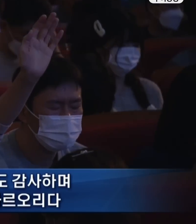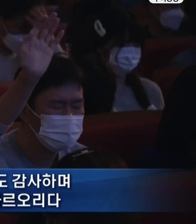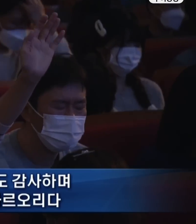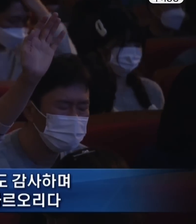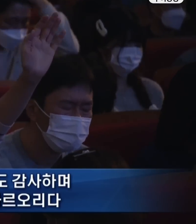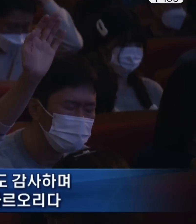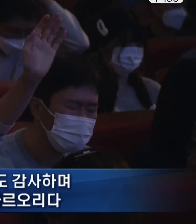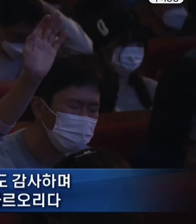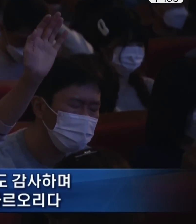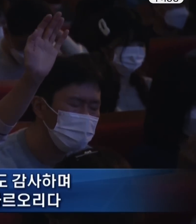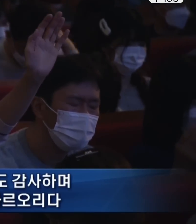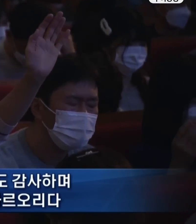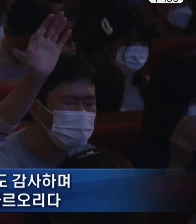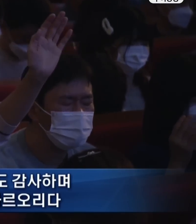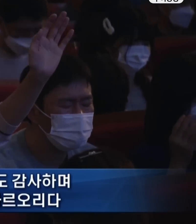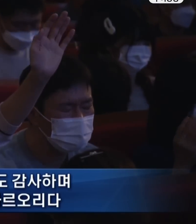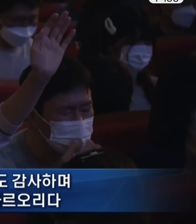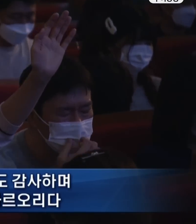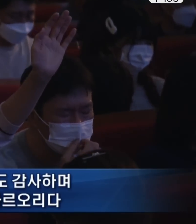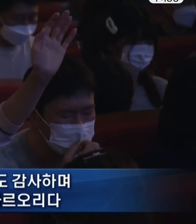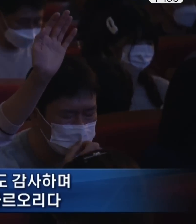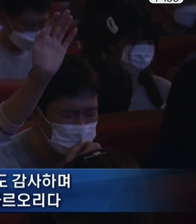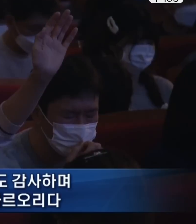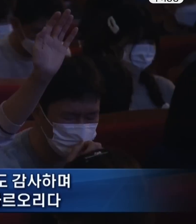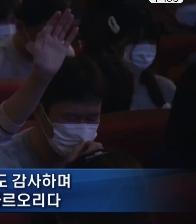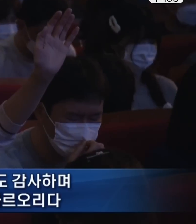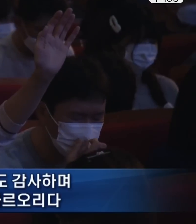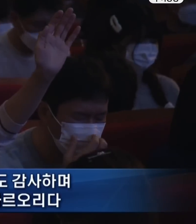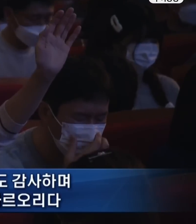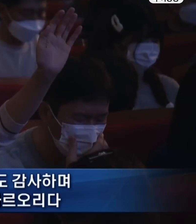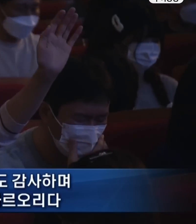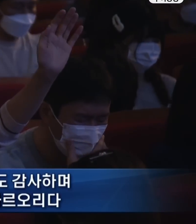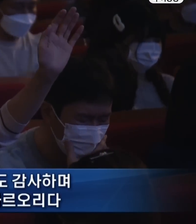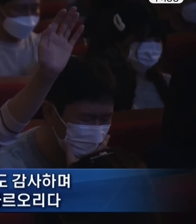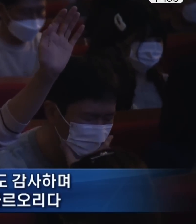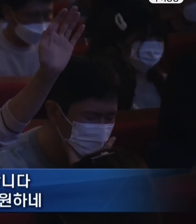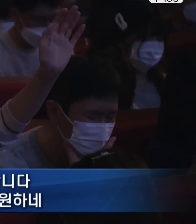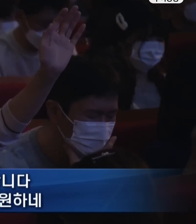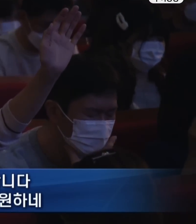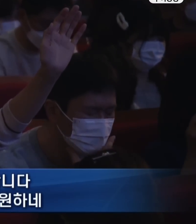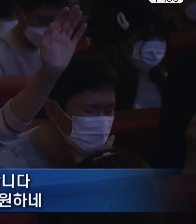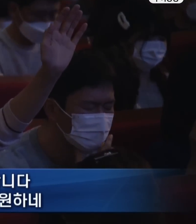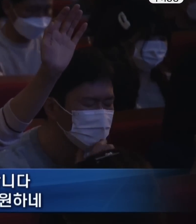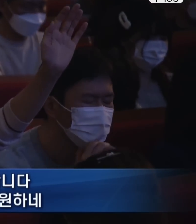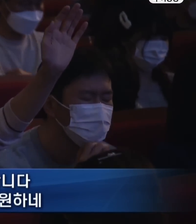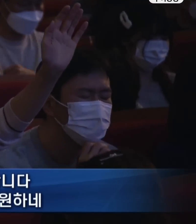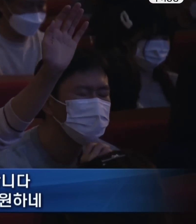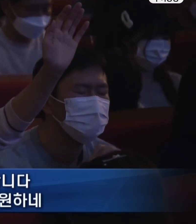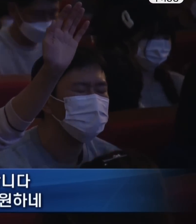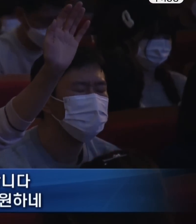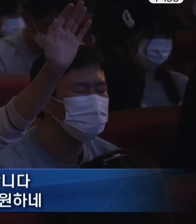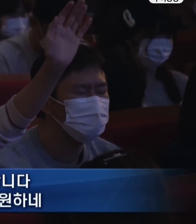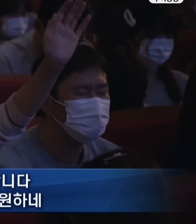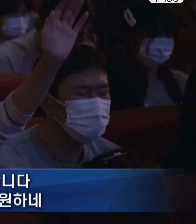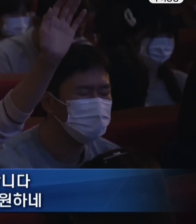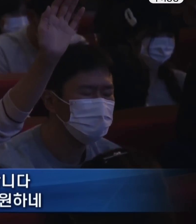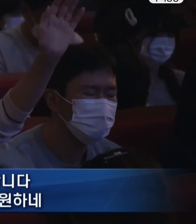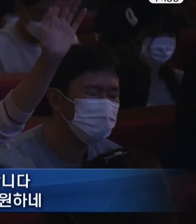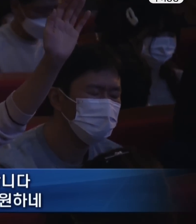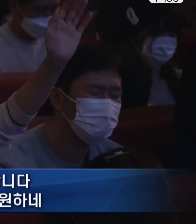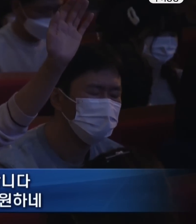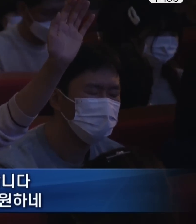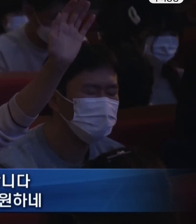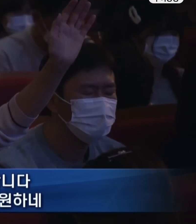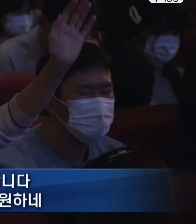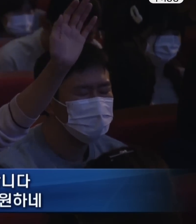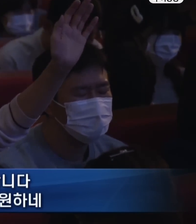부르심의 소명을 온전히 깨달을 수 있도록 역사해 주십시오. 우리에게 많은 아픔과 상처가